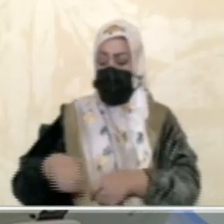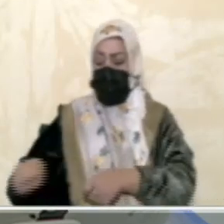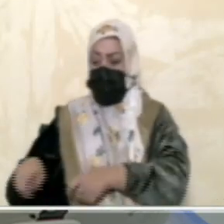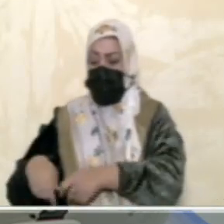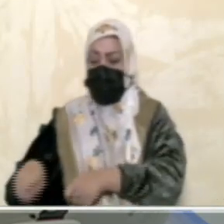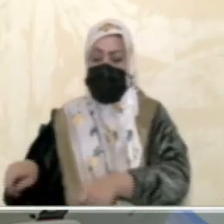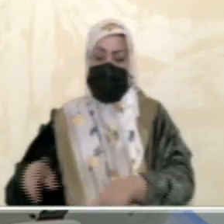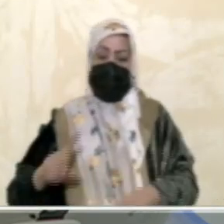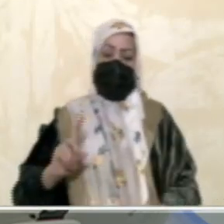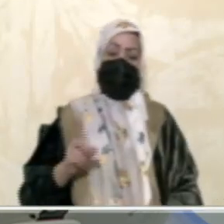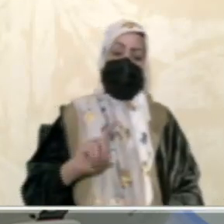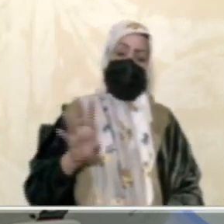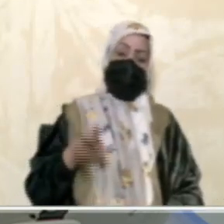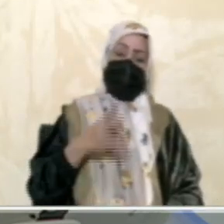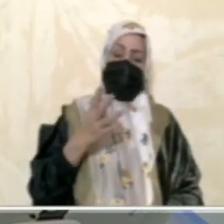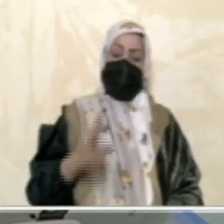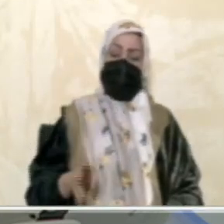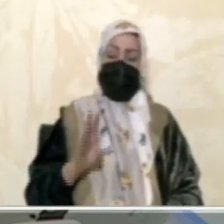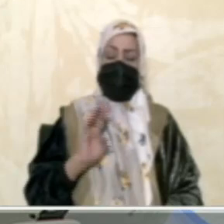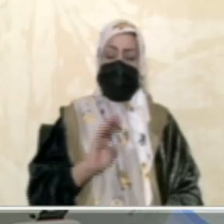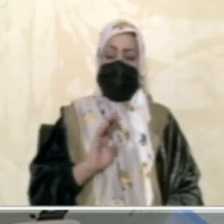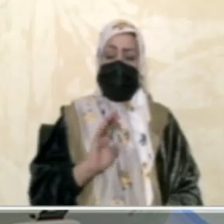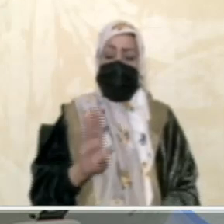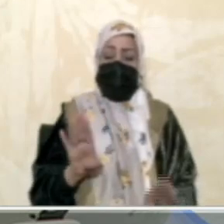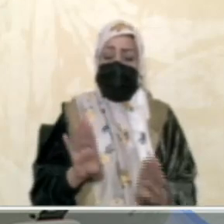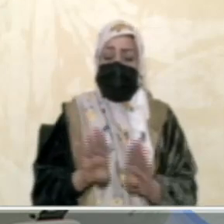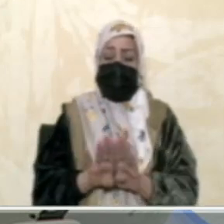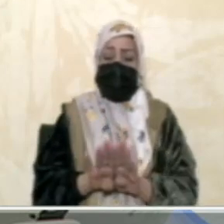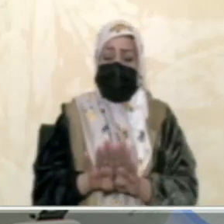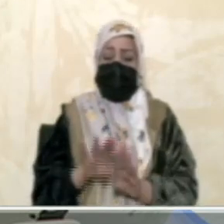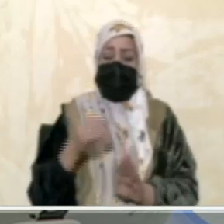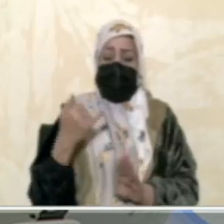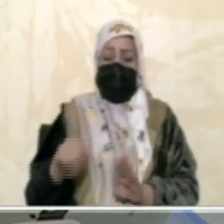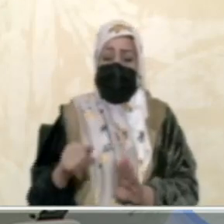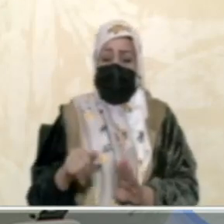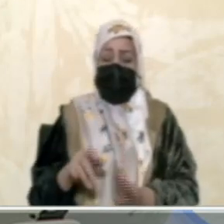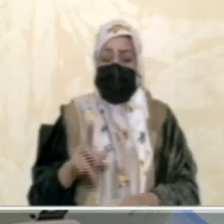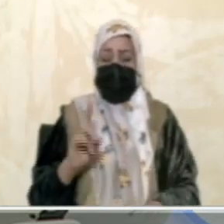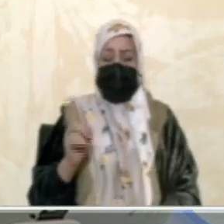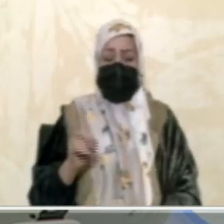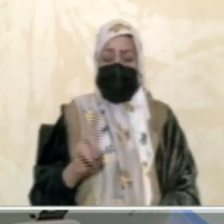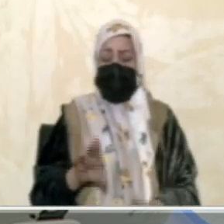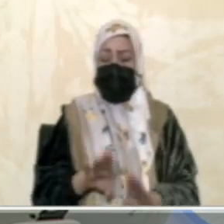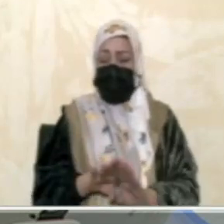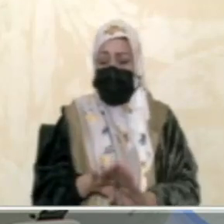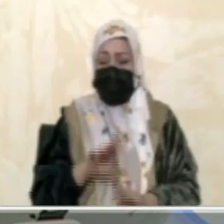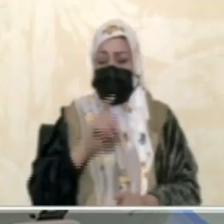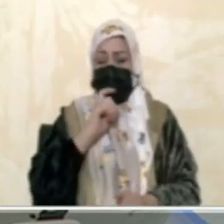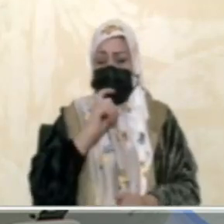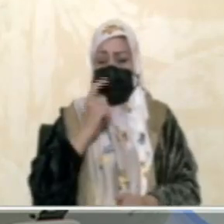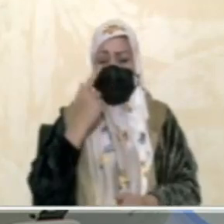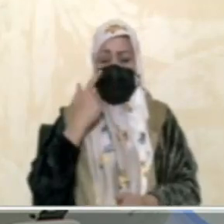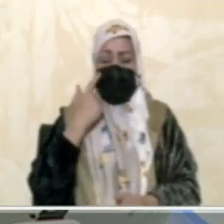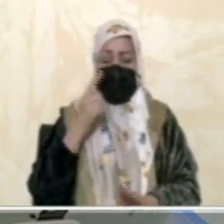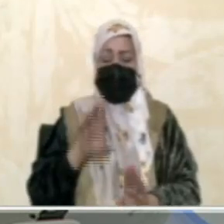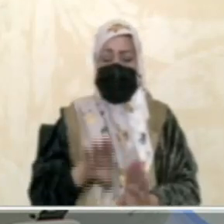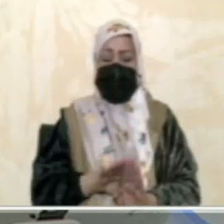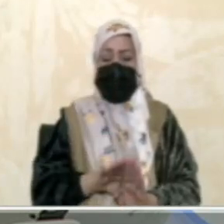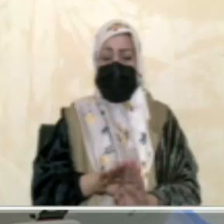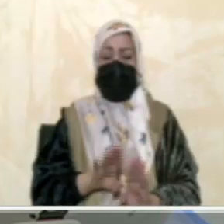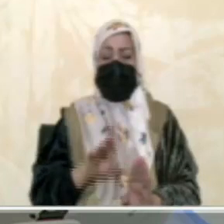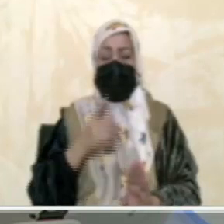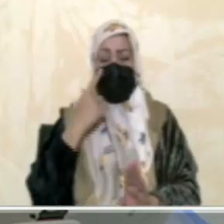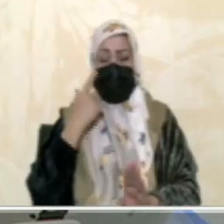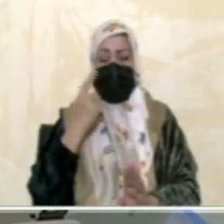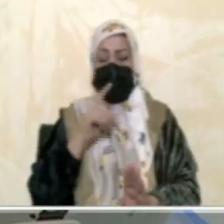لكن ان يضيق الانسان على من بجواره سوى مراه او مراه بجوارها مراه او رجل بجوار رجل ويضيق